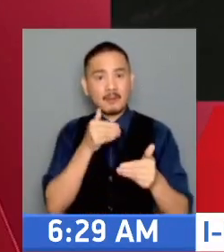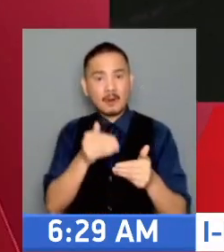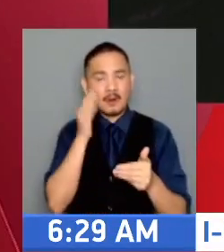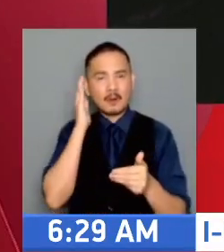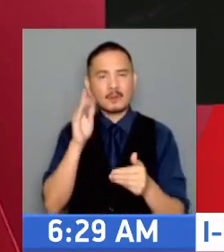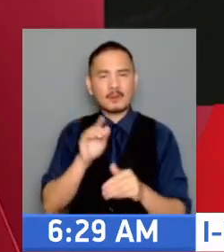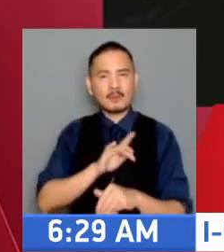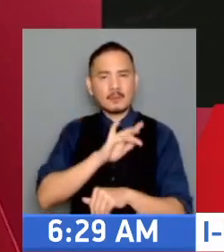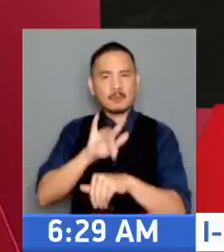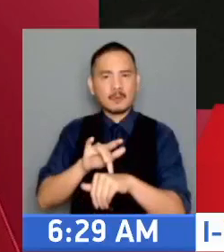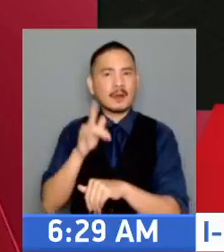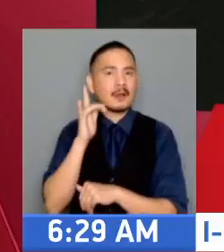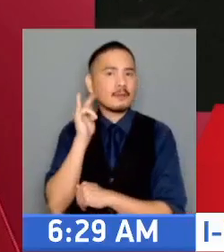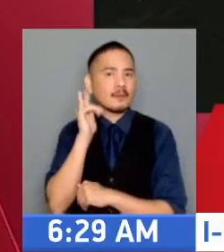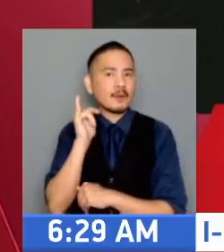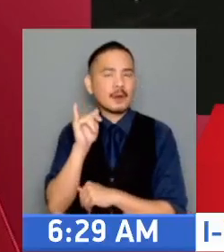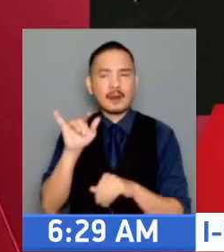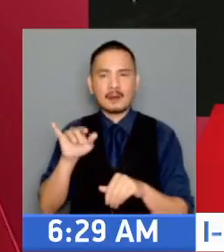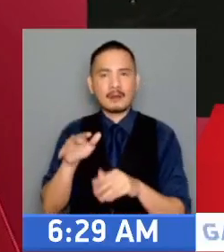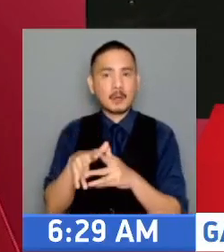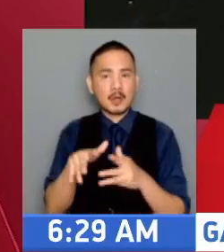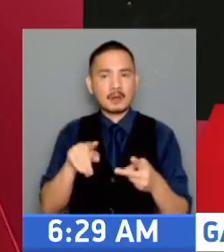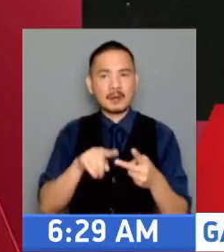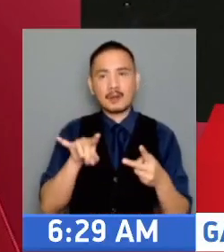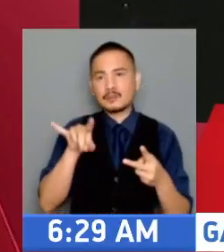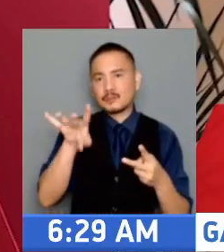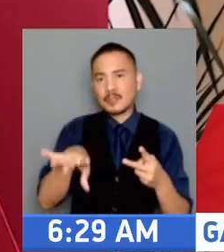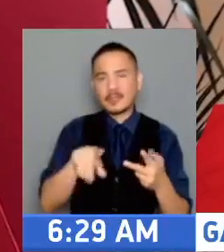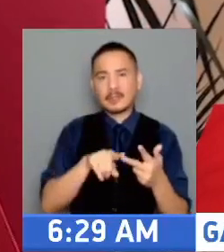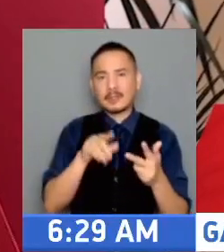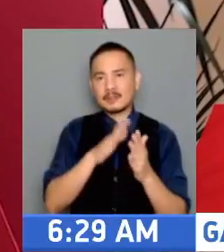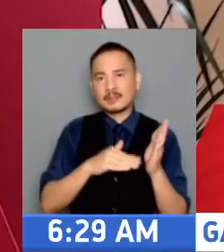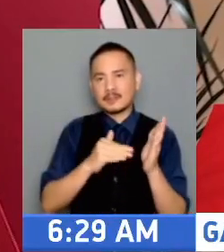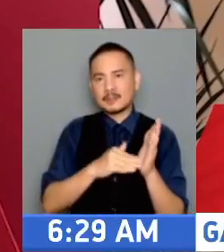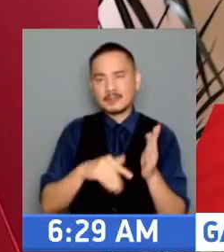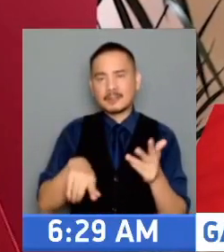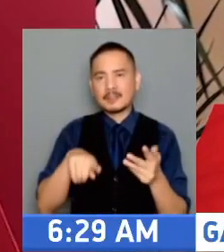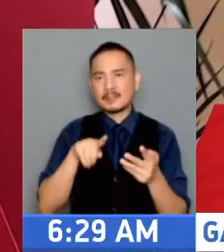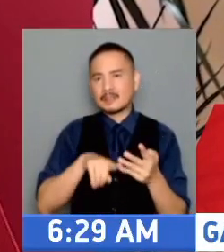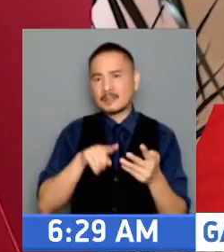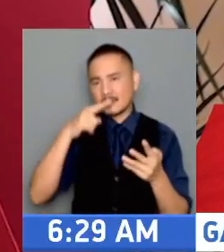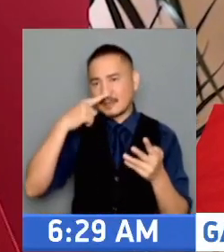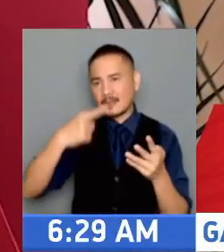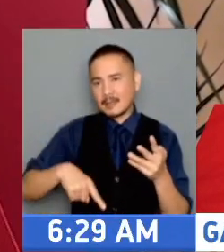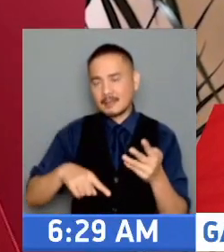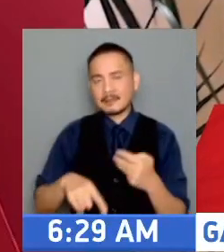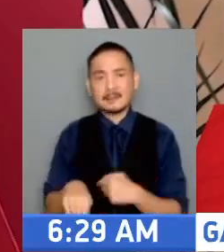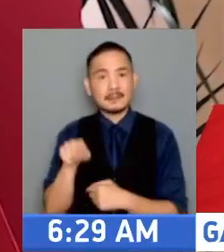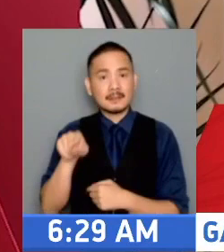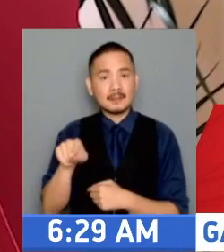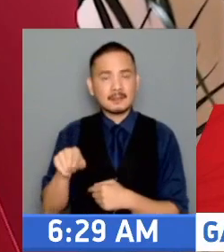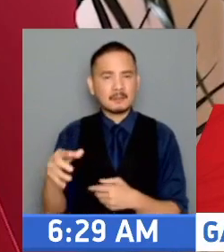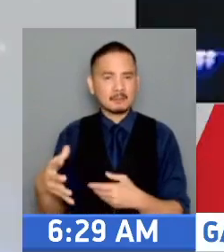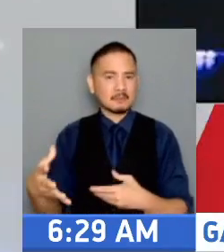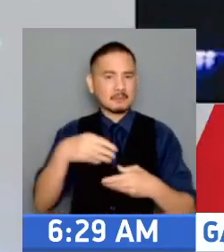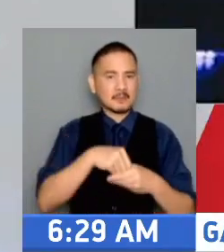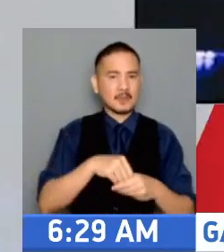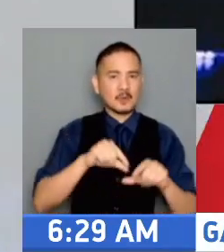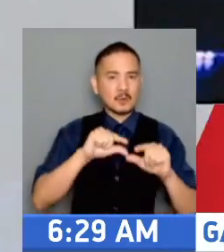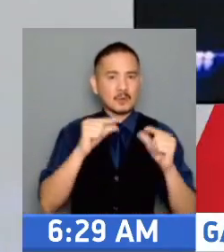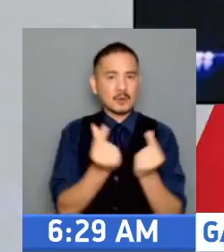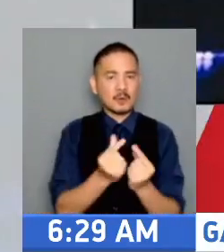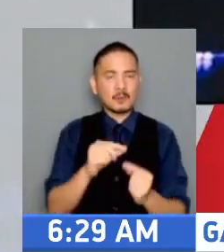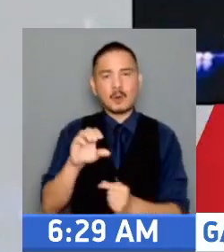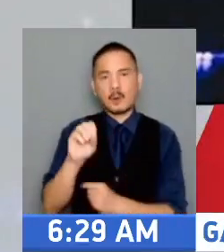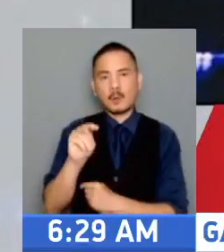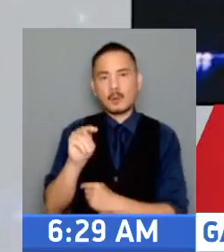Amerika, Australia, Auckland sa New Zealand at Thailand. Nakilala si Harry bilang dating membro ng British boy band The One Direction. Ilan sa